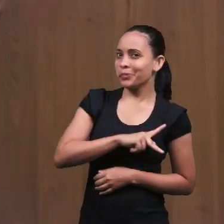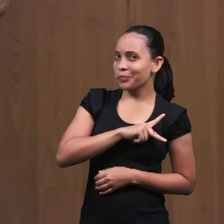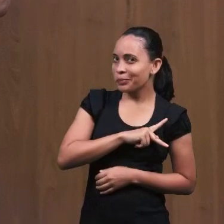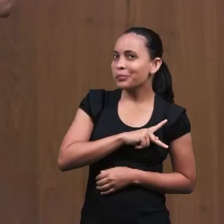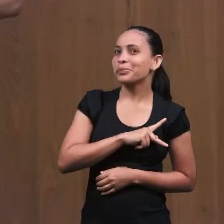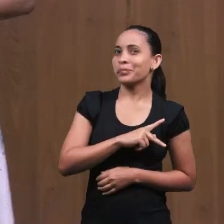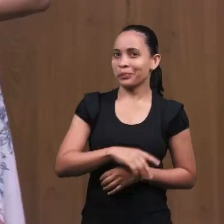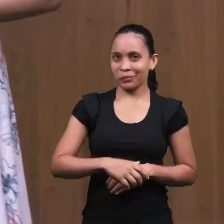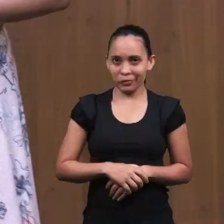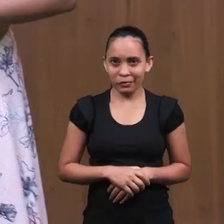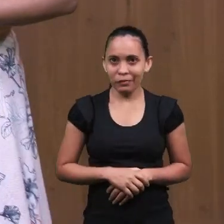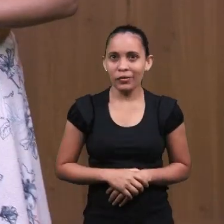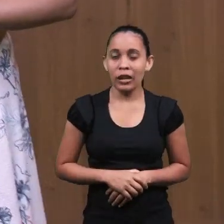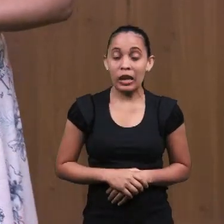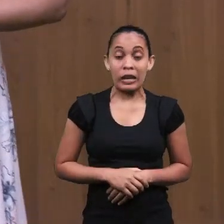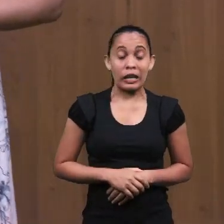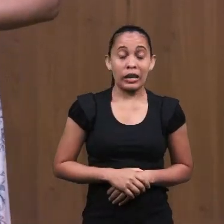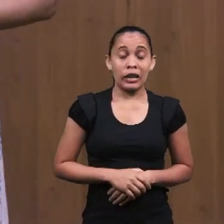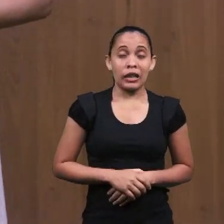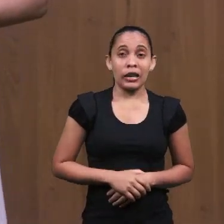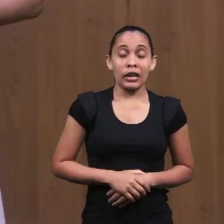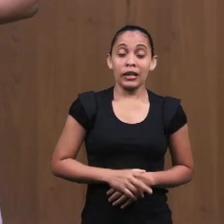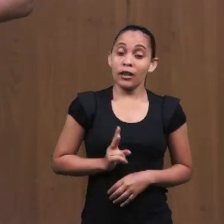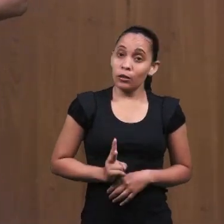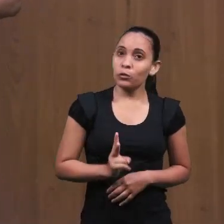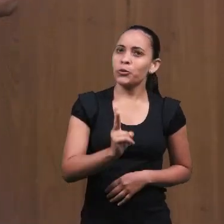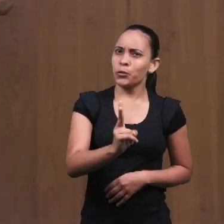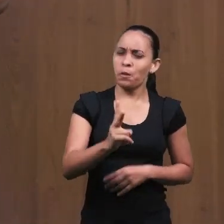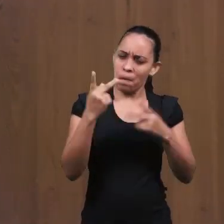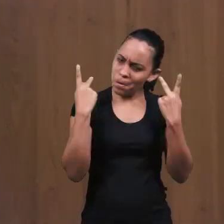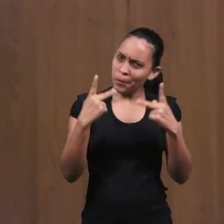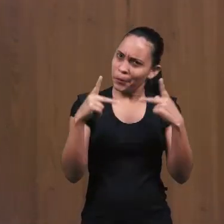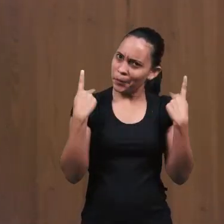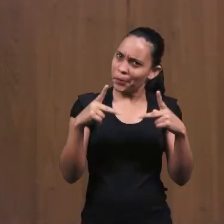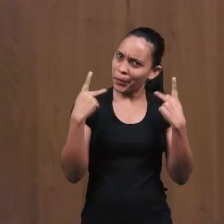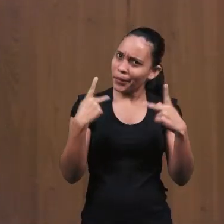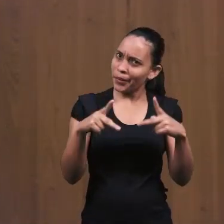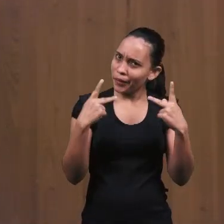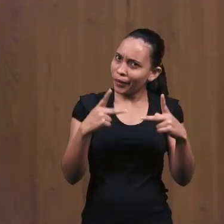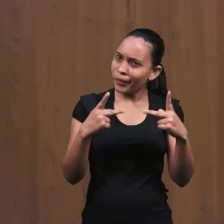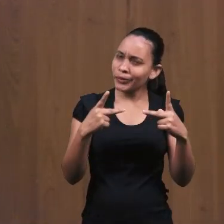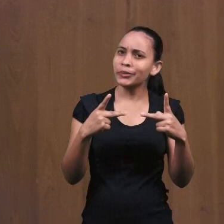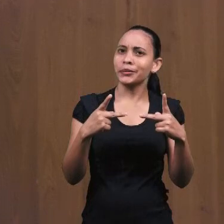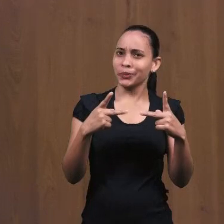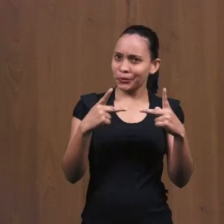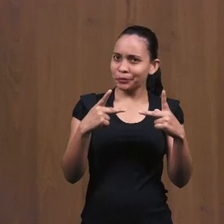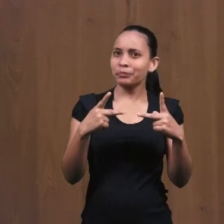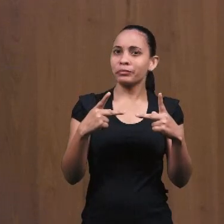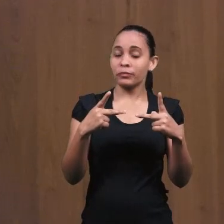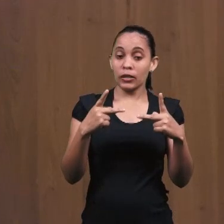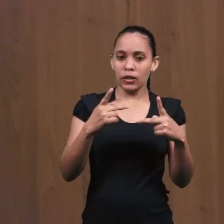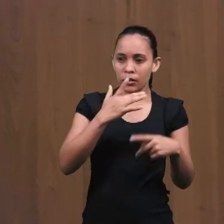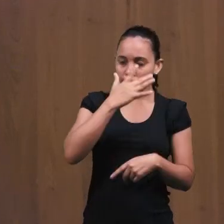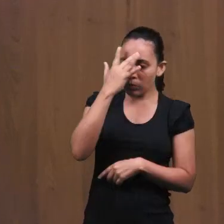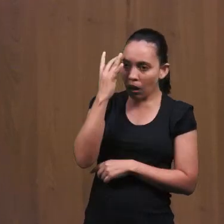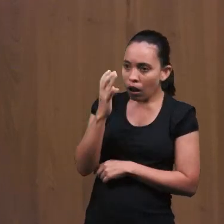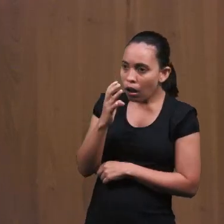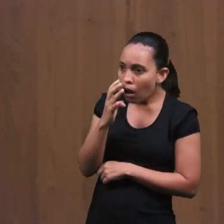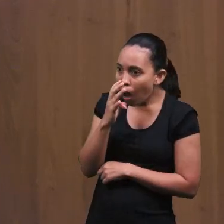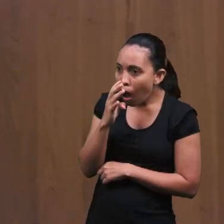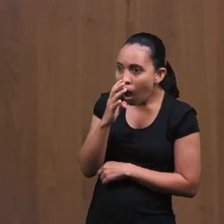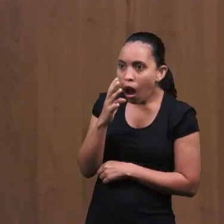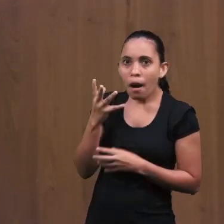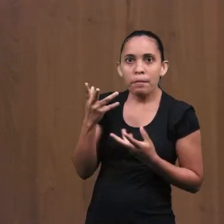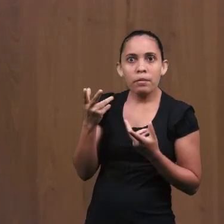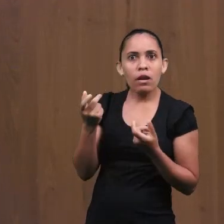Et ainsi, il est allé prêcher la parole et beaucoup étaient étonnés avec cette transformation.